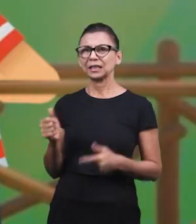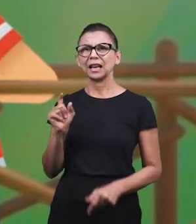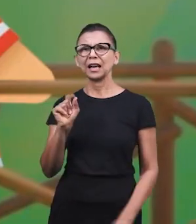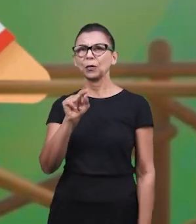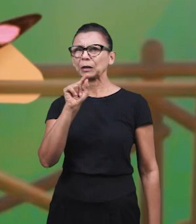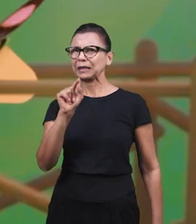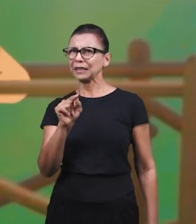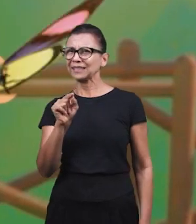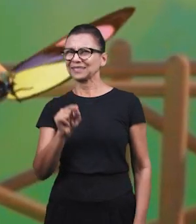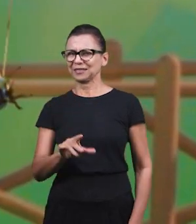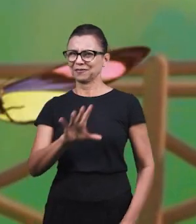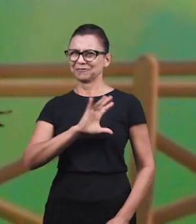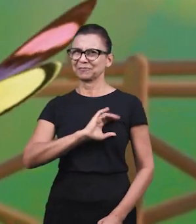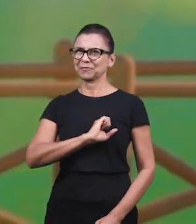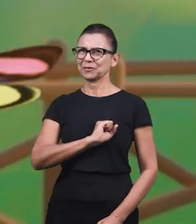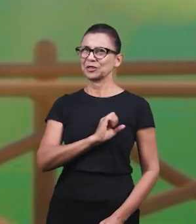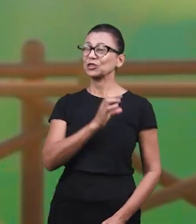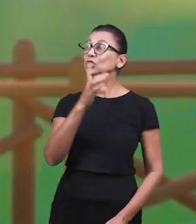Как чудесно Божья